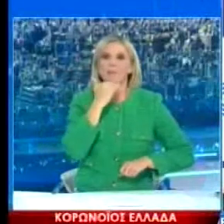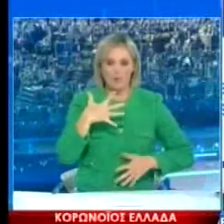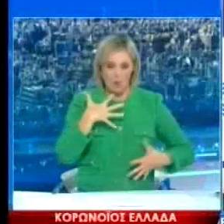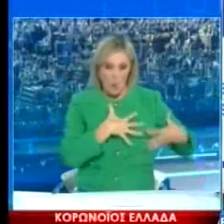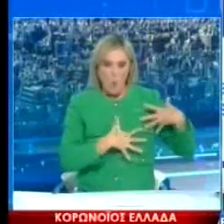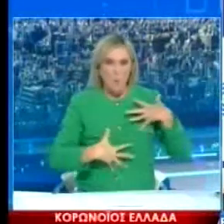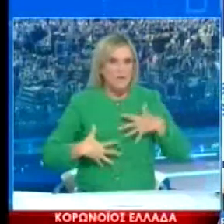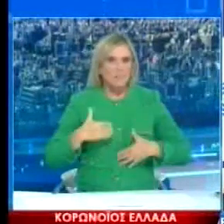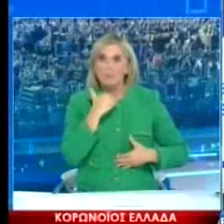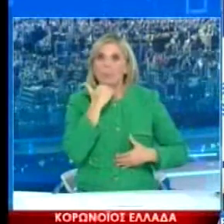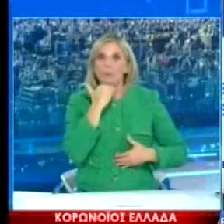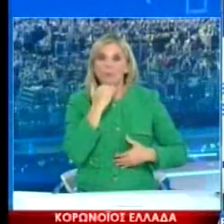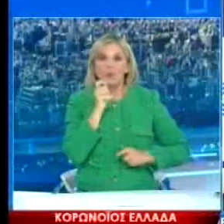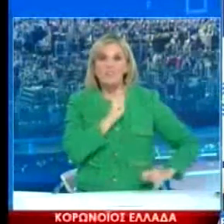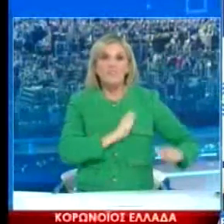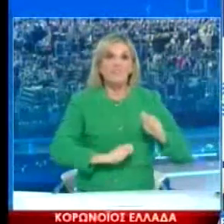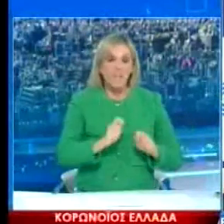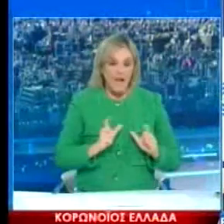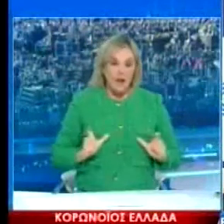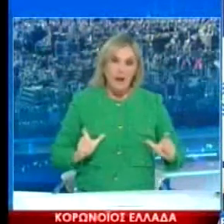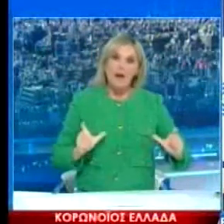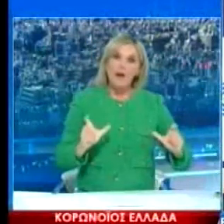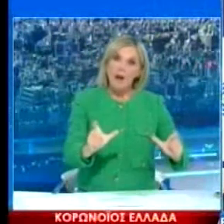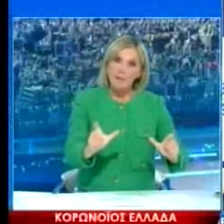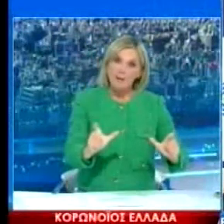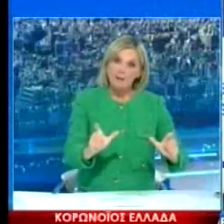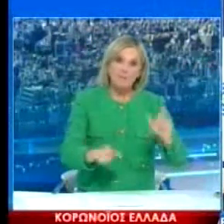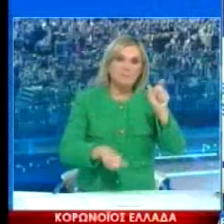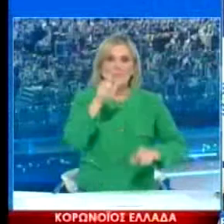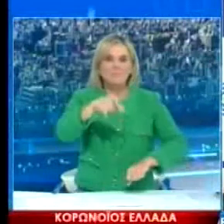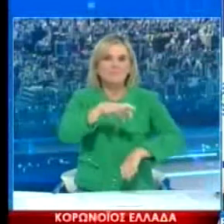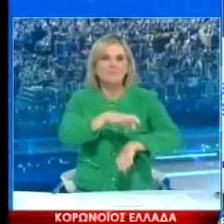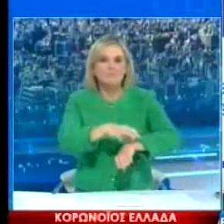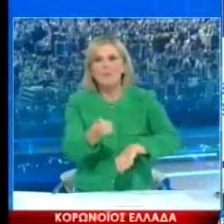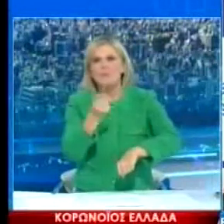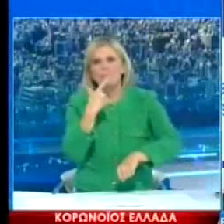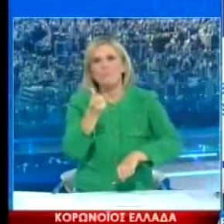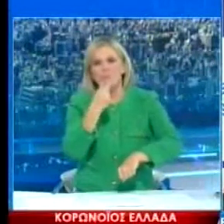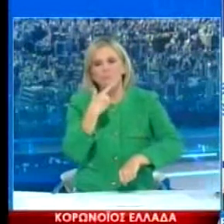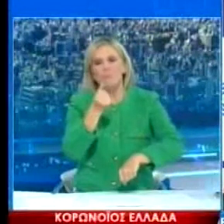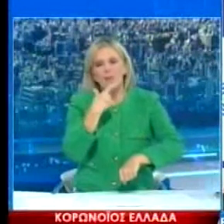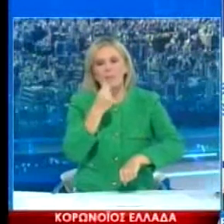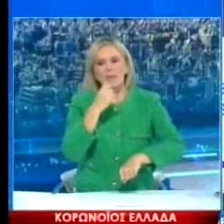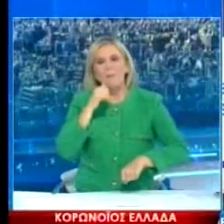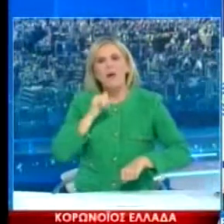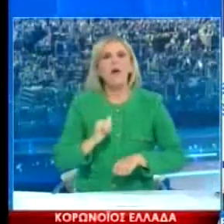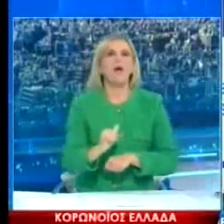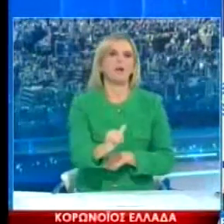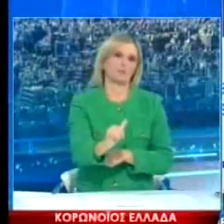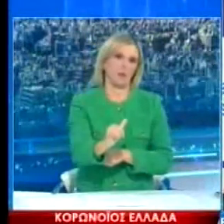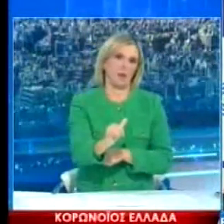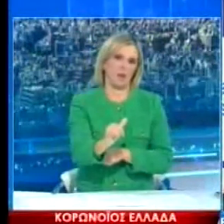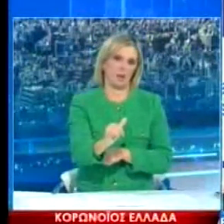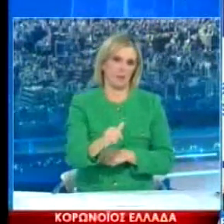στα οποία συμπεριλαμβάνονται ασθενείς με αντιφλεγμονώδη, αυτοάνοσα νοσήματα ή